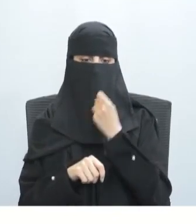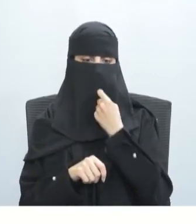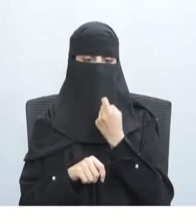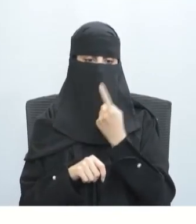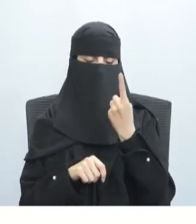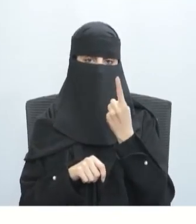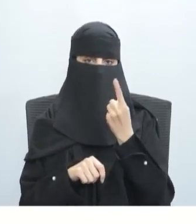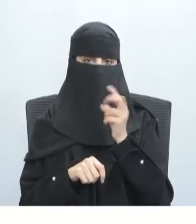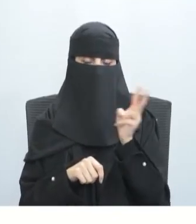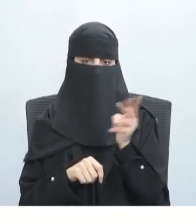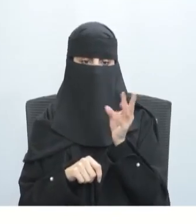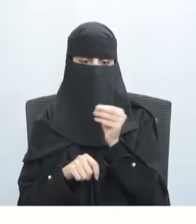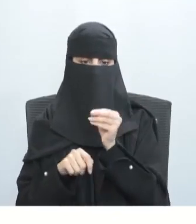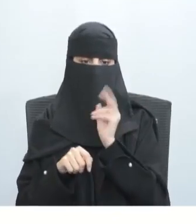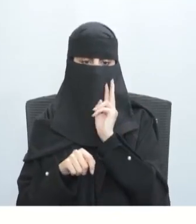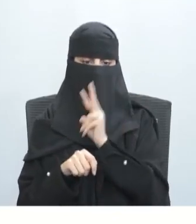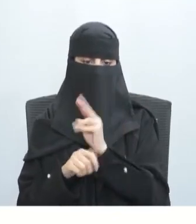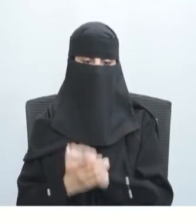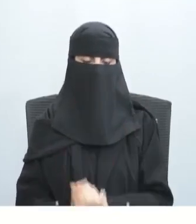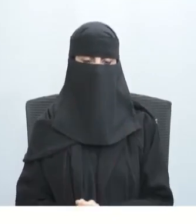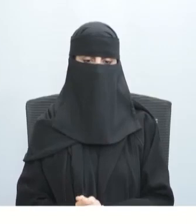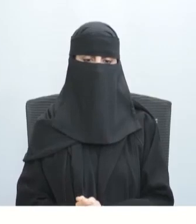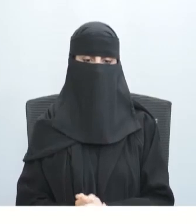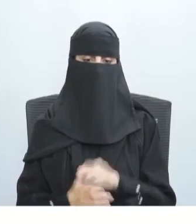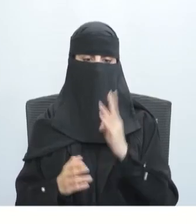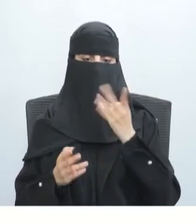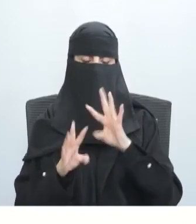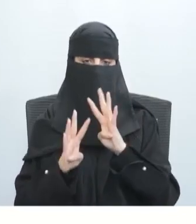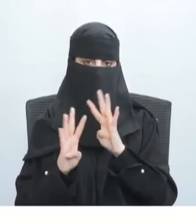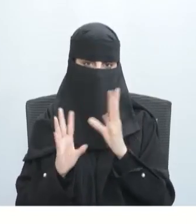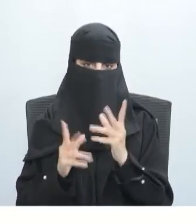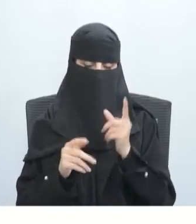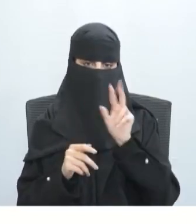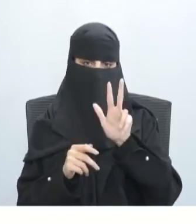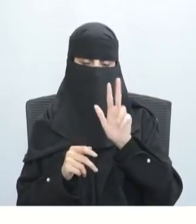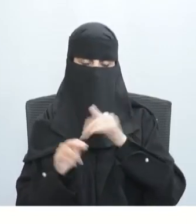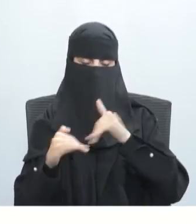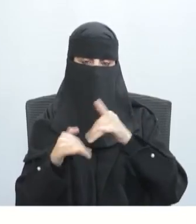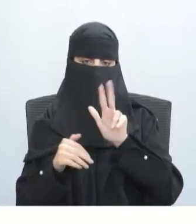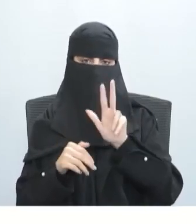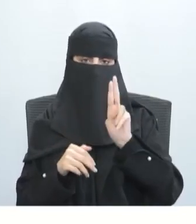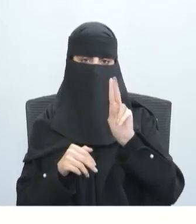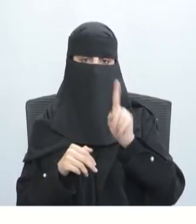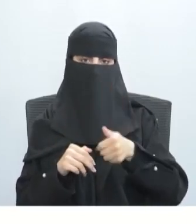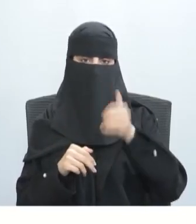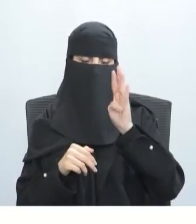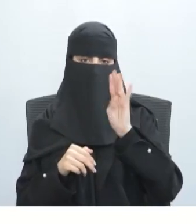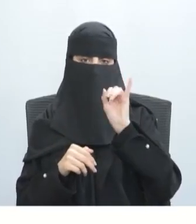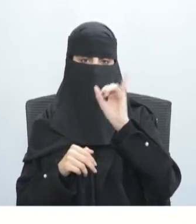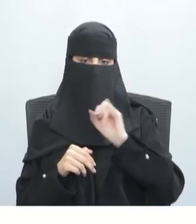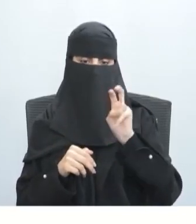نطبق هذه القيمه لو نظرنا الى الطريقه التراكميه لدينا في هذا هو الوضع الحالي 100